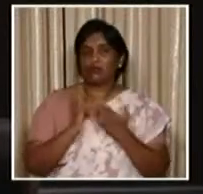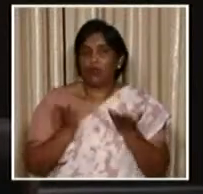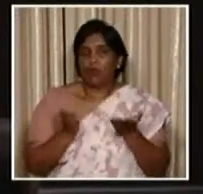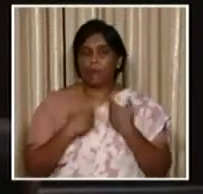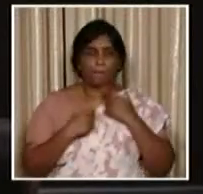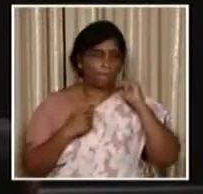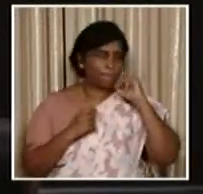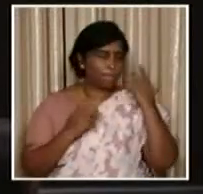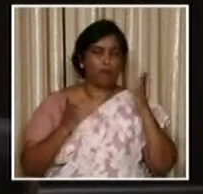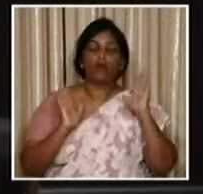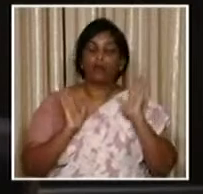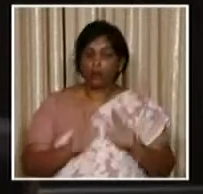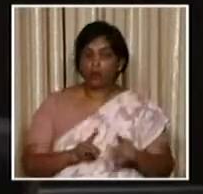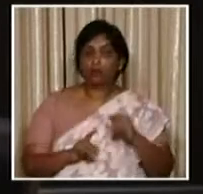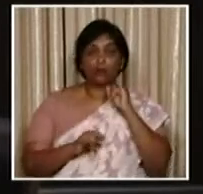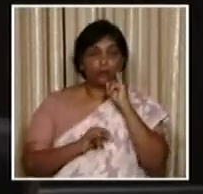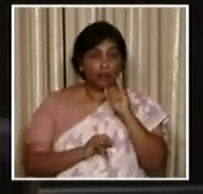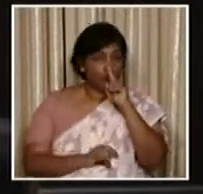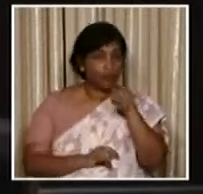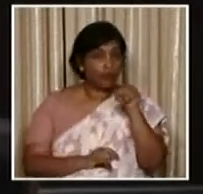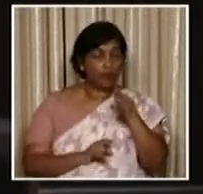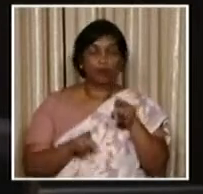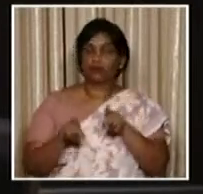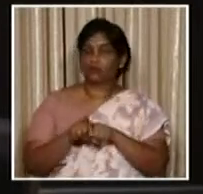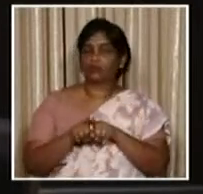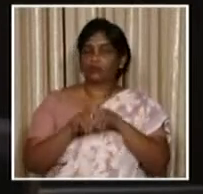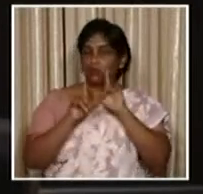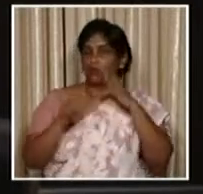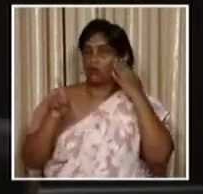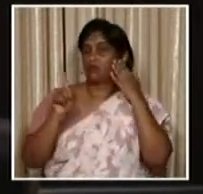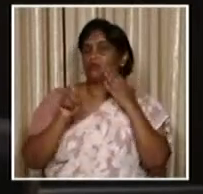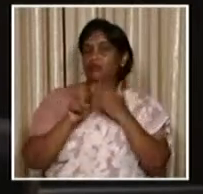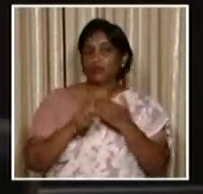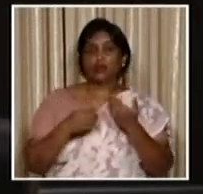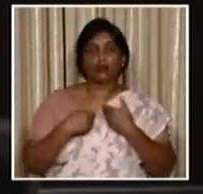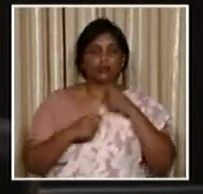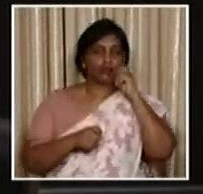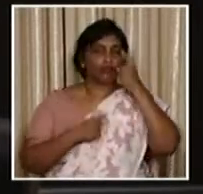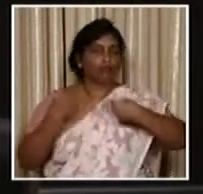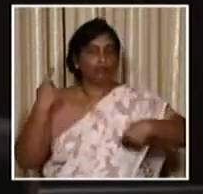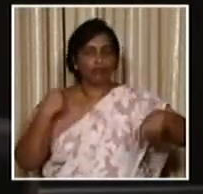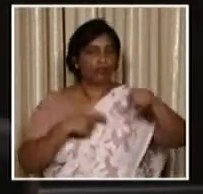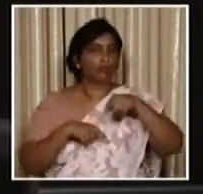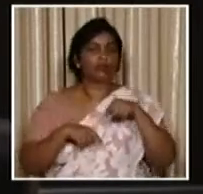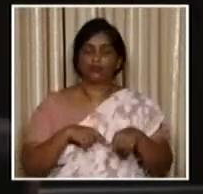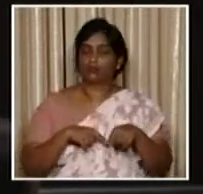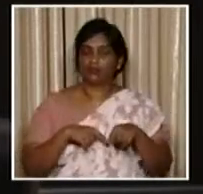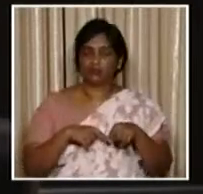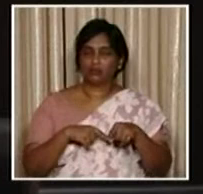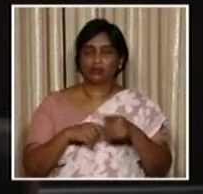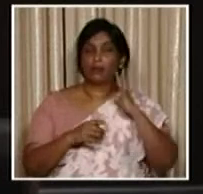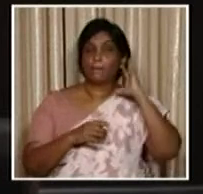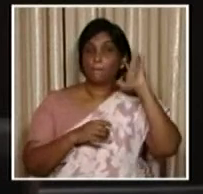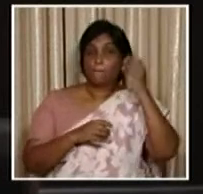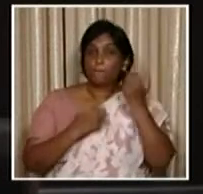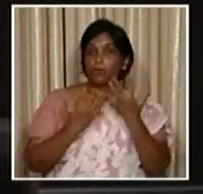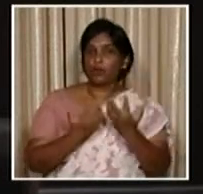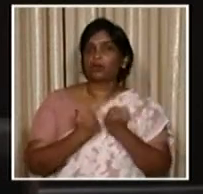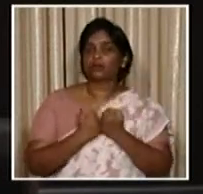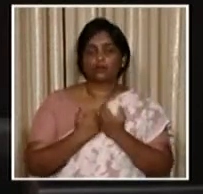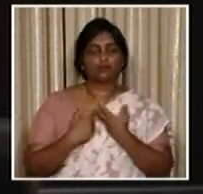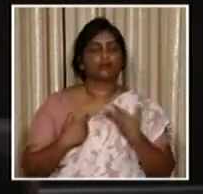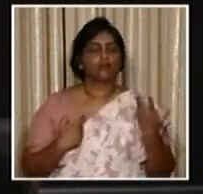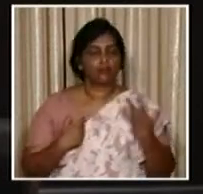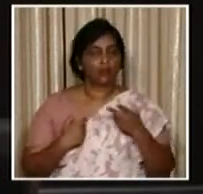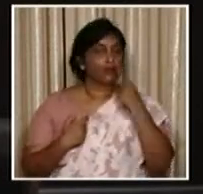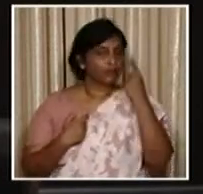නැහැ. හැබැයි මේ වැරදි දේවල් අරගෙන වැරදි පස්සේ ගියොත් අපේ ජනතාවට මේකේ ප්‍රතිඵලය ගන්න පුළුවන් කමක්